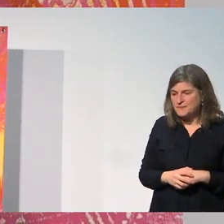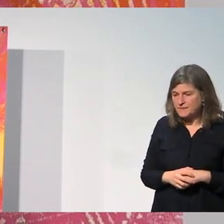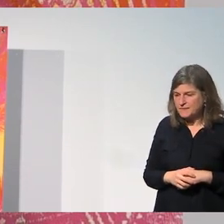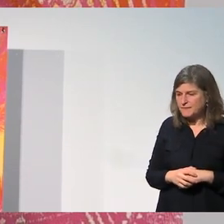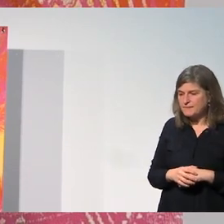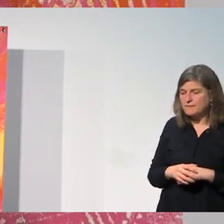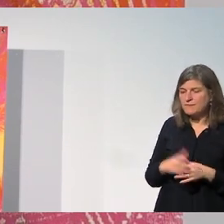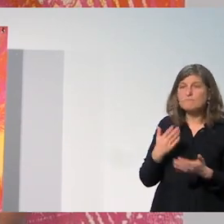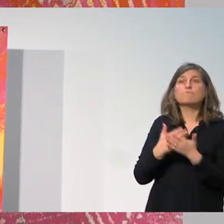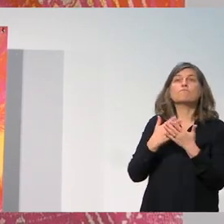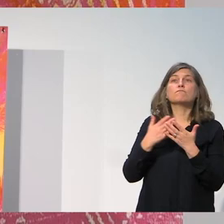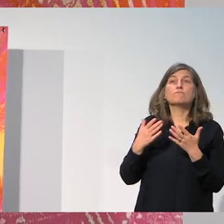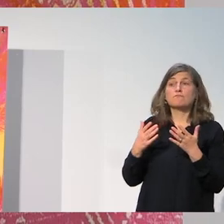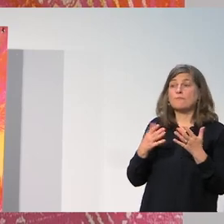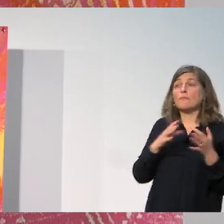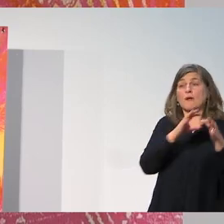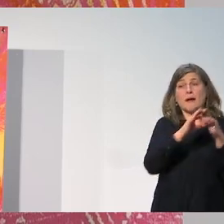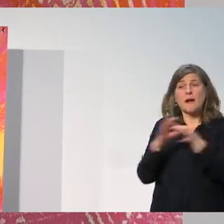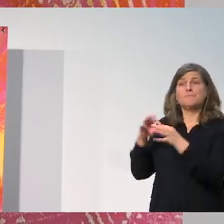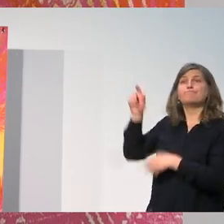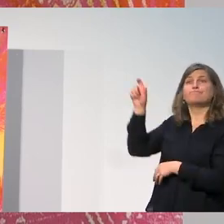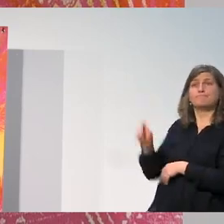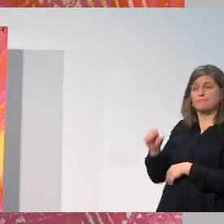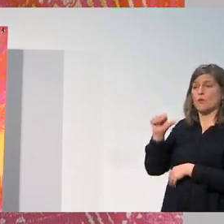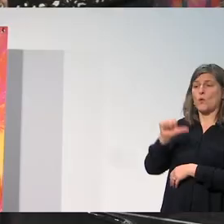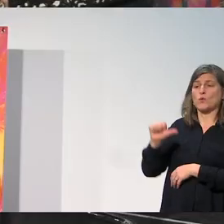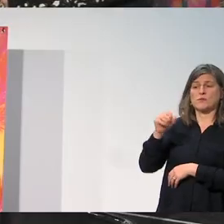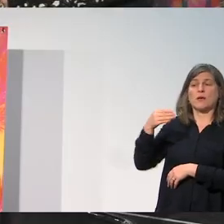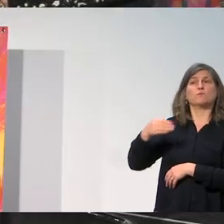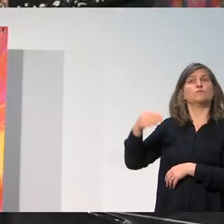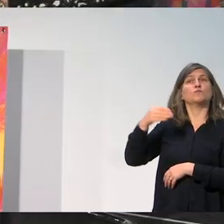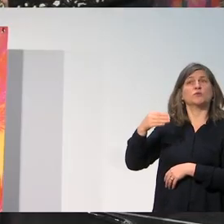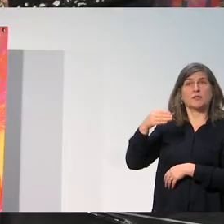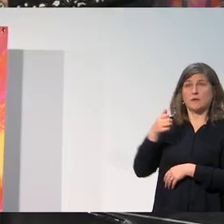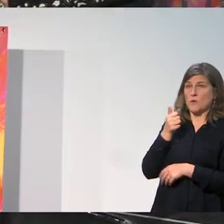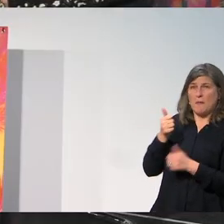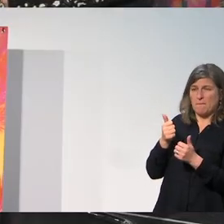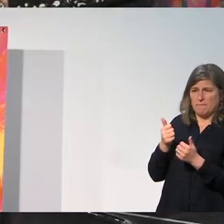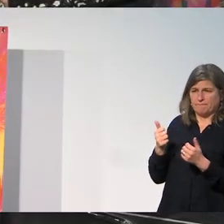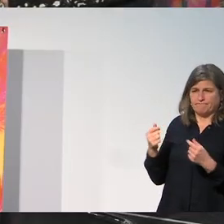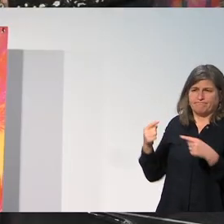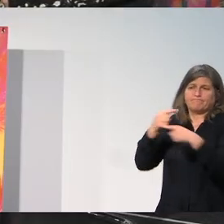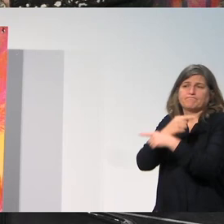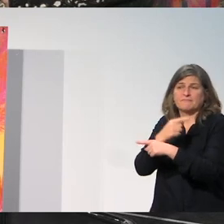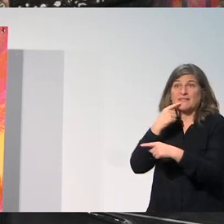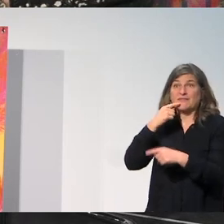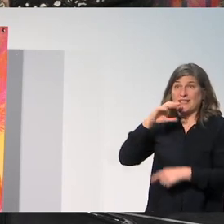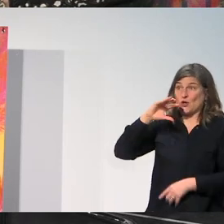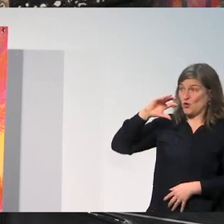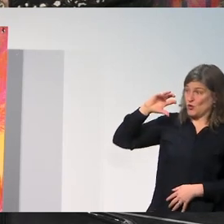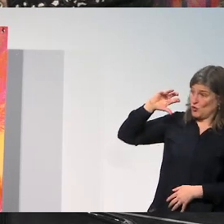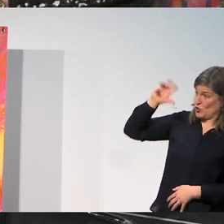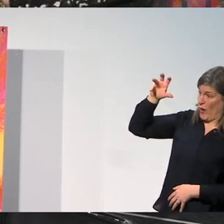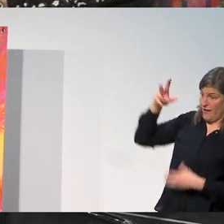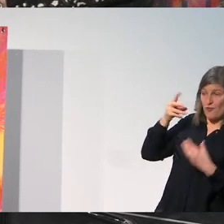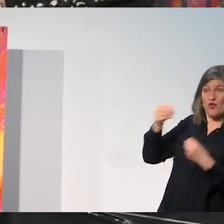ça de la vie d'Augustin Mouchot, il y a la même métaphore de cette ambivalence. Le soleil le fait rentrer dans la lumière du